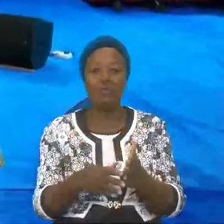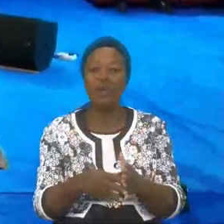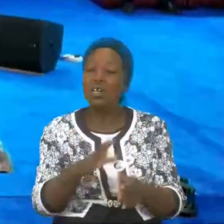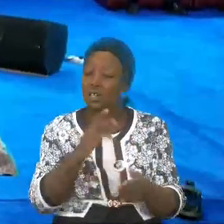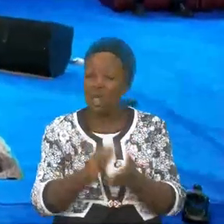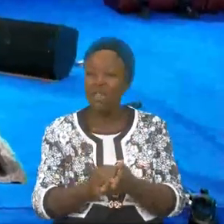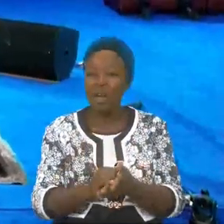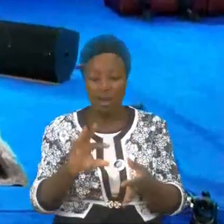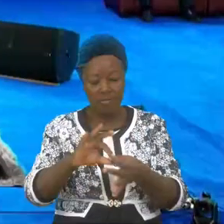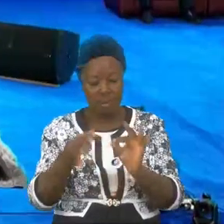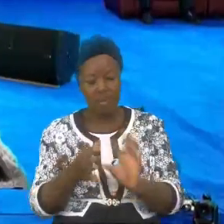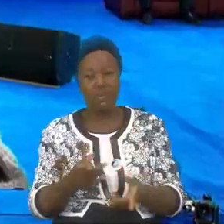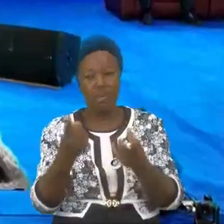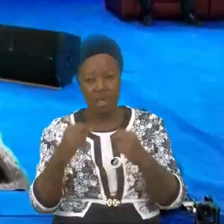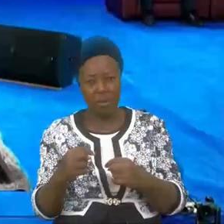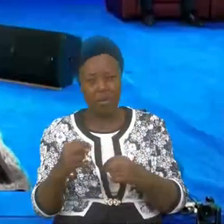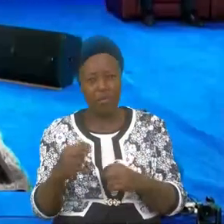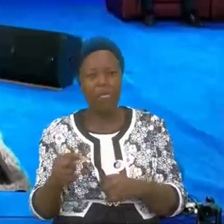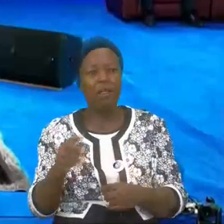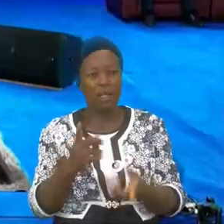révélation, l'interprétation.